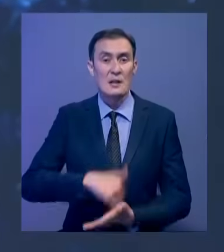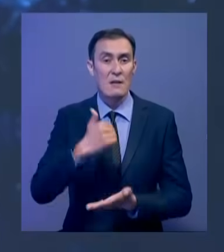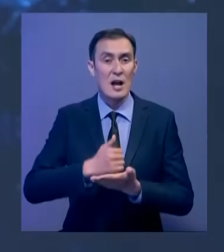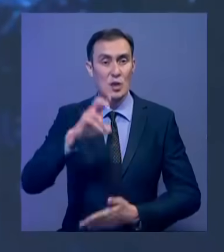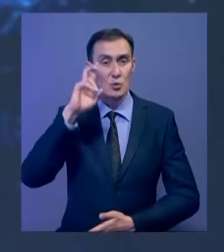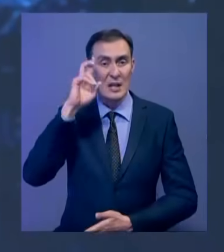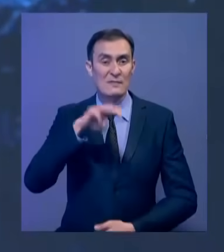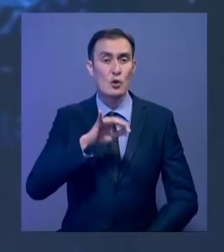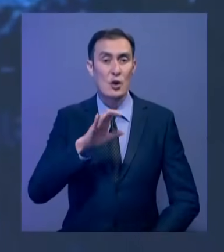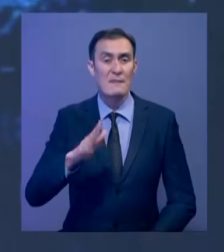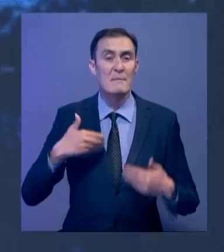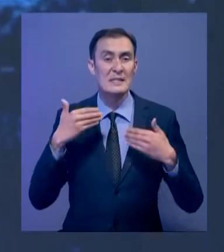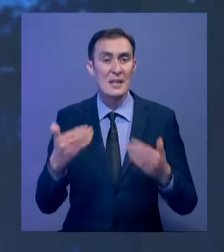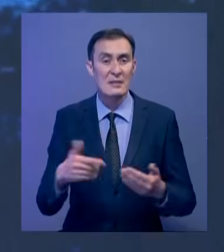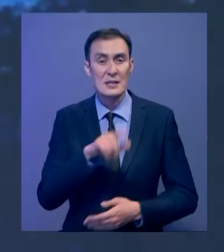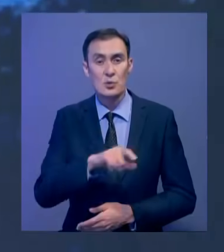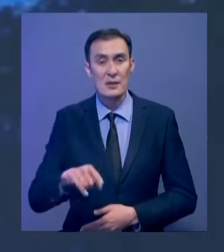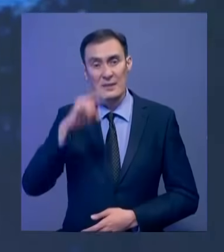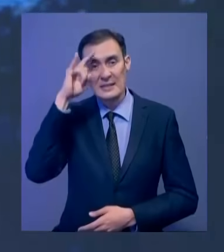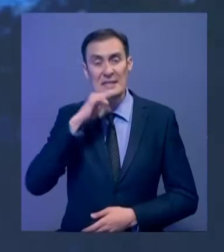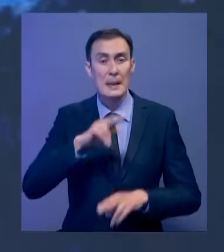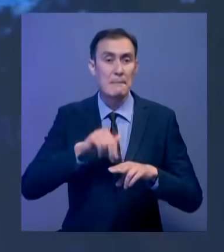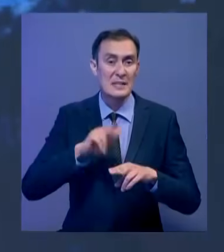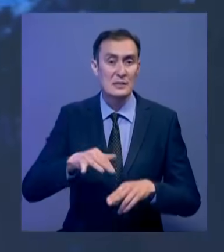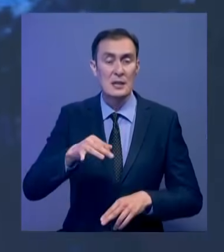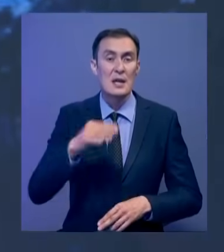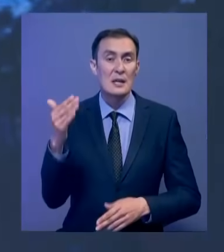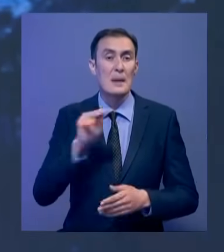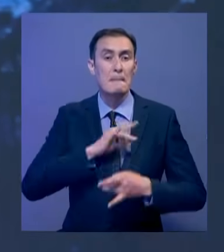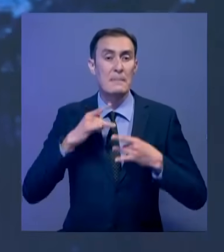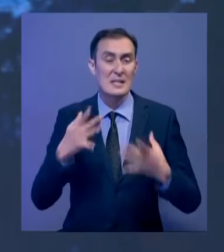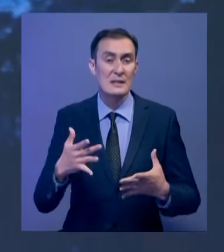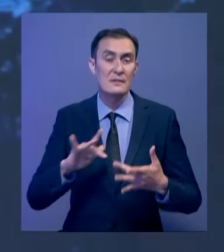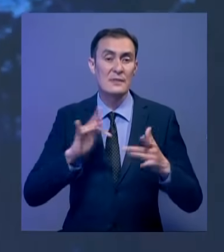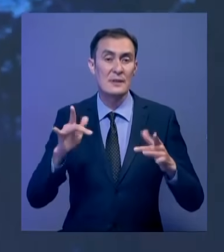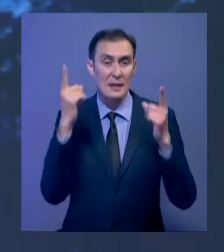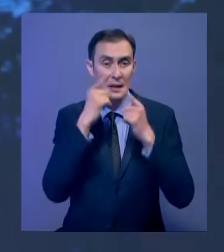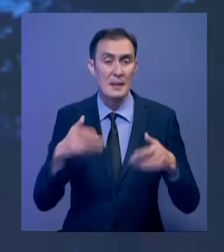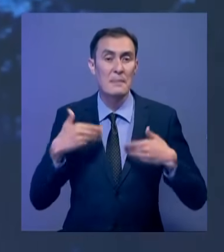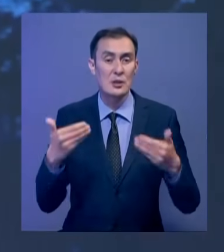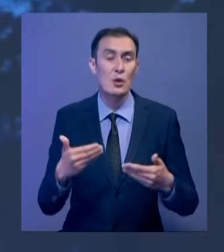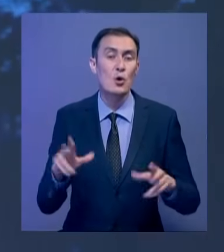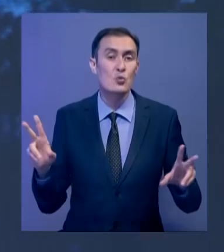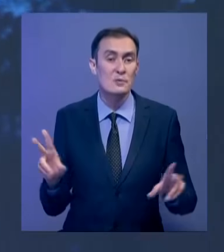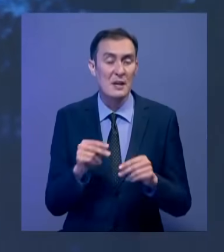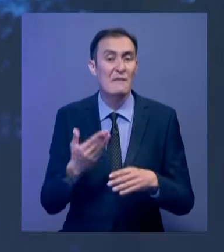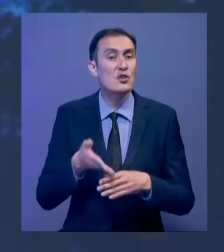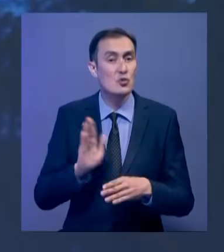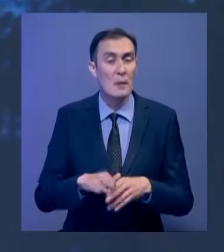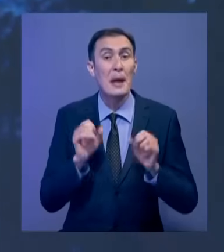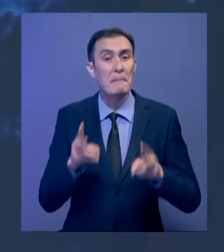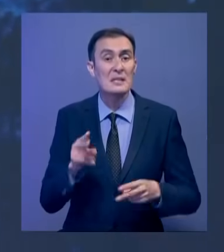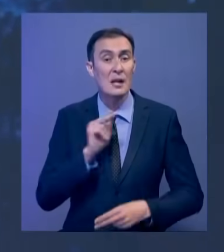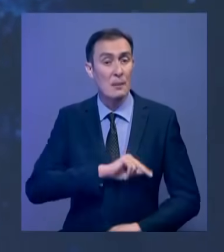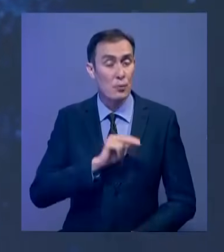Президент Касым-Жомарт Токаев поздравил сотрудников казахстанской полиции с профессиональным праздником. В своем твиттер-аккаунте он пожелал им успехов в нелегком и